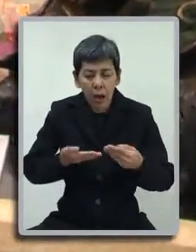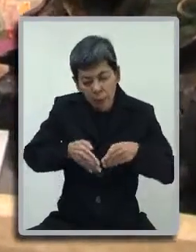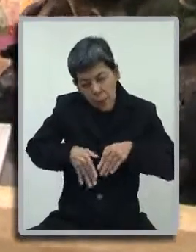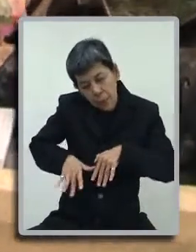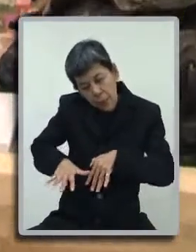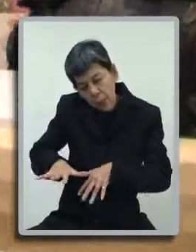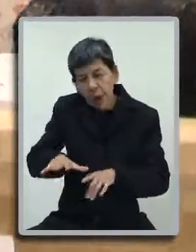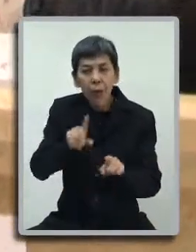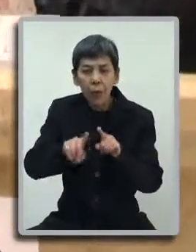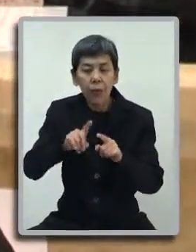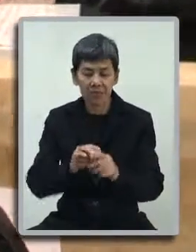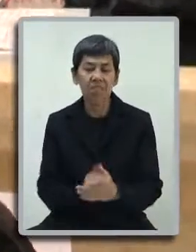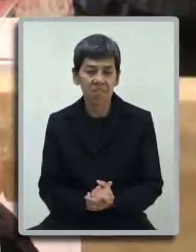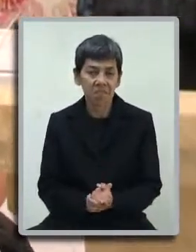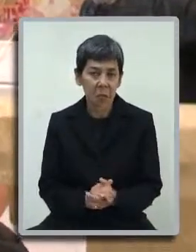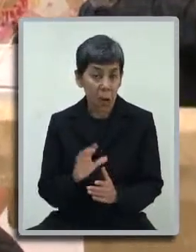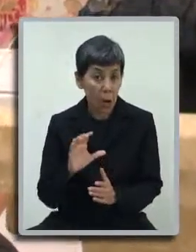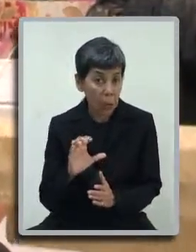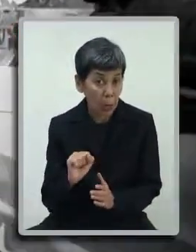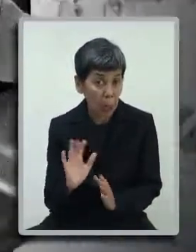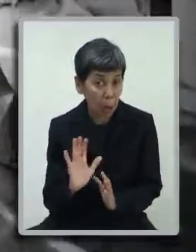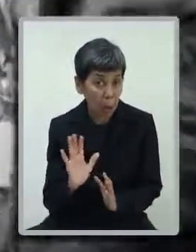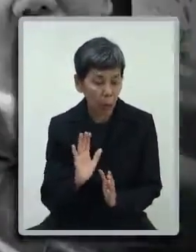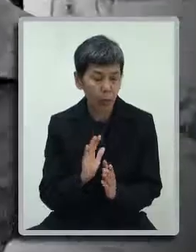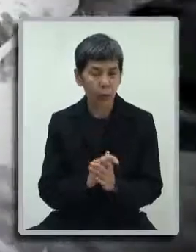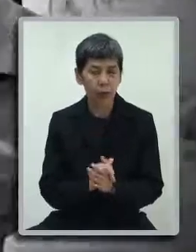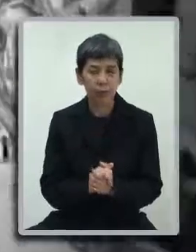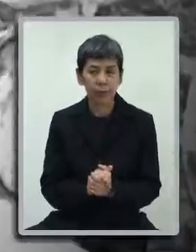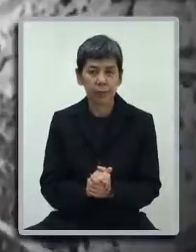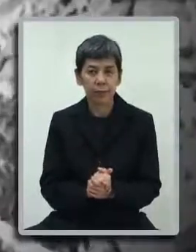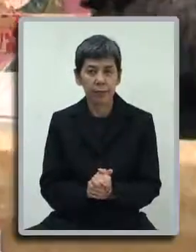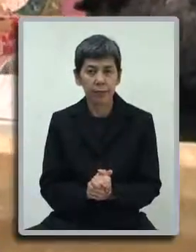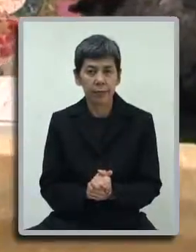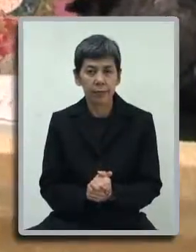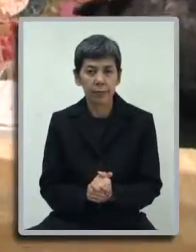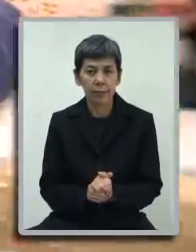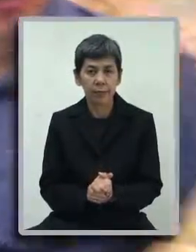ริ้วอะไรไปต่างๆนี่ฮะ เขาบอกห้ามจับ Oh no